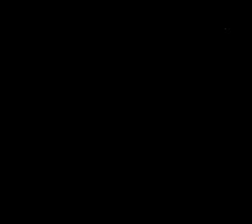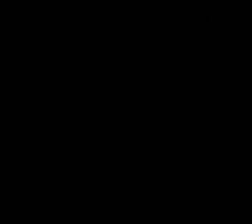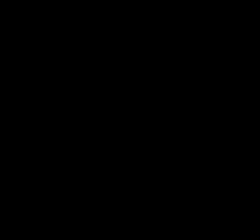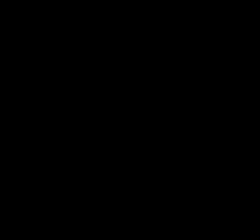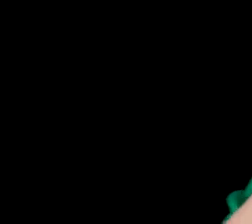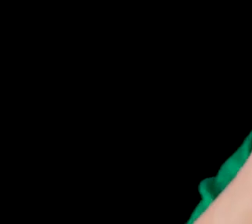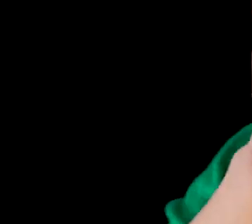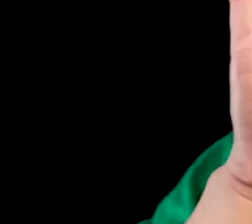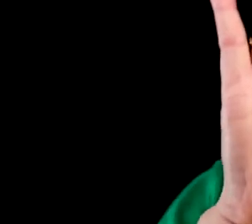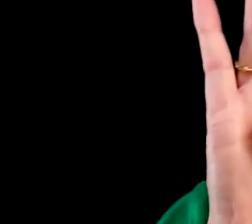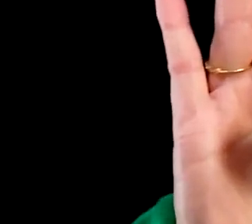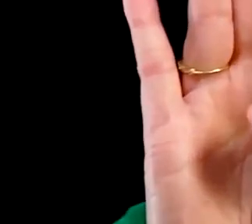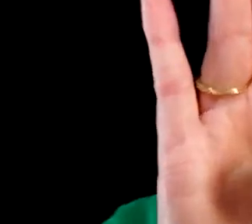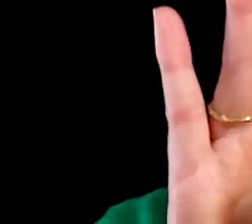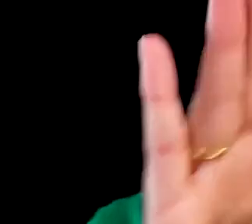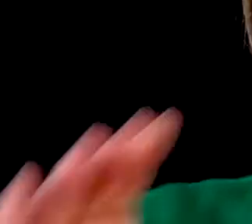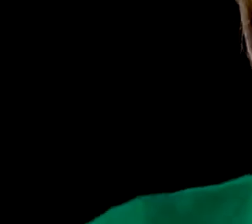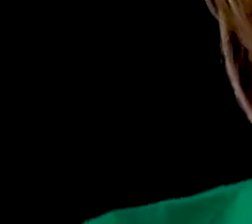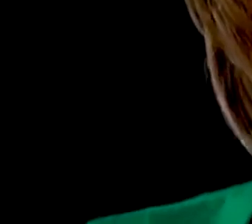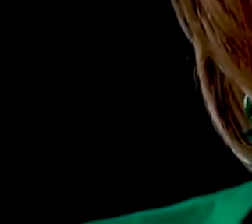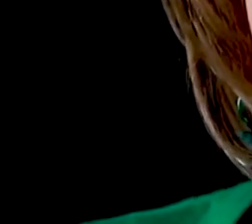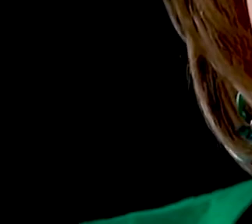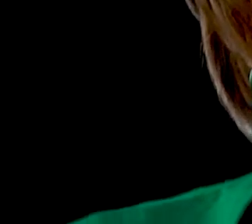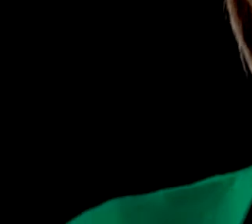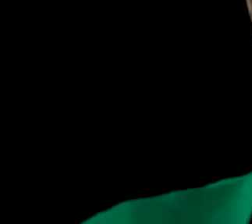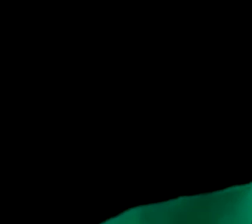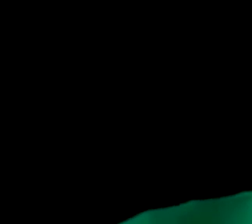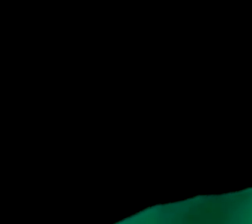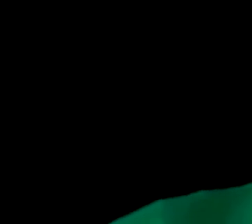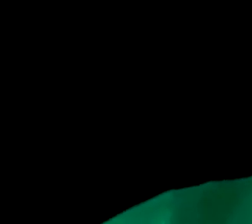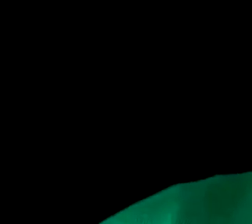répète, « Est-ce que quelqu'un a de la nourriture ?»